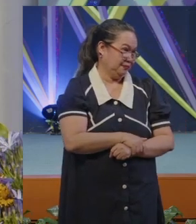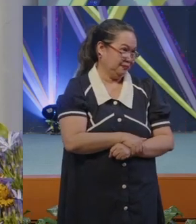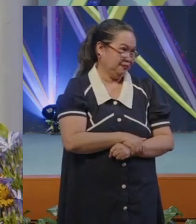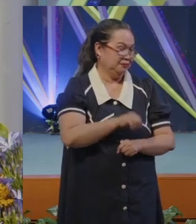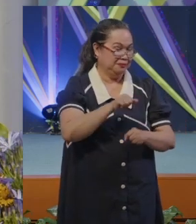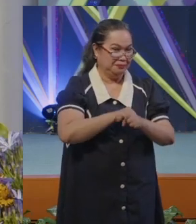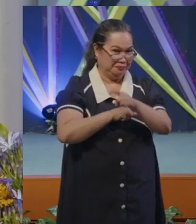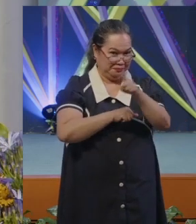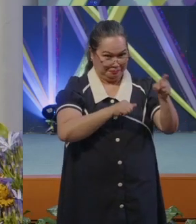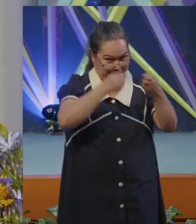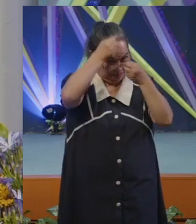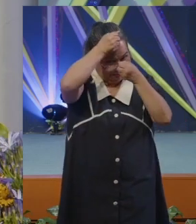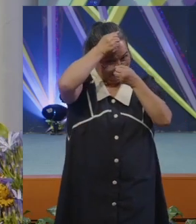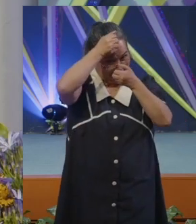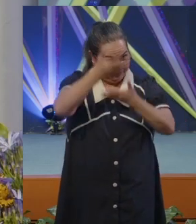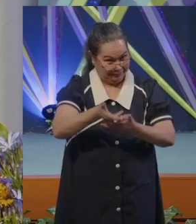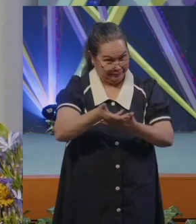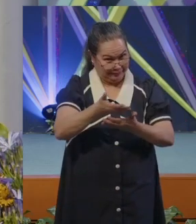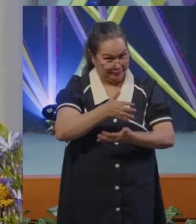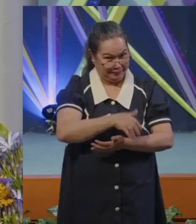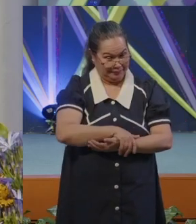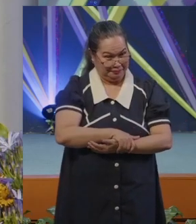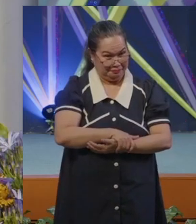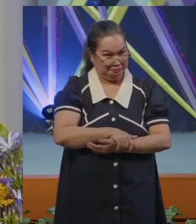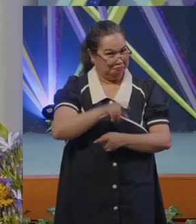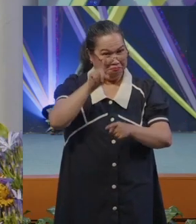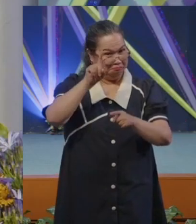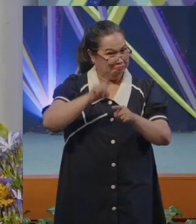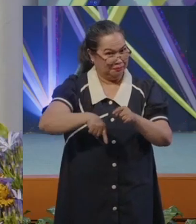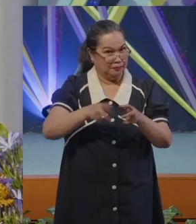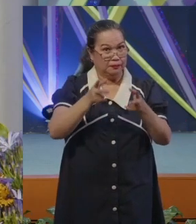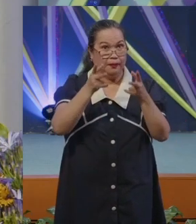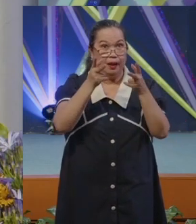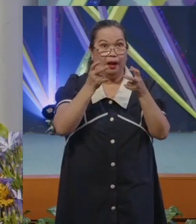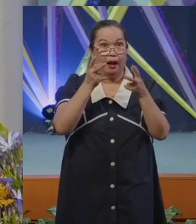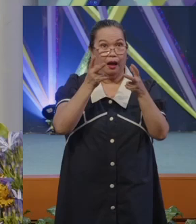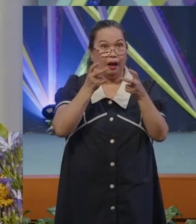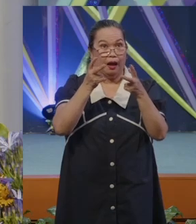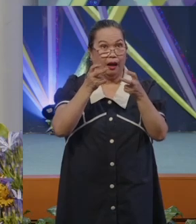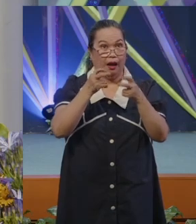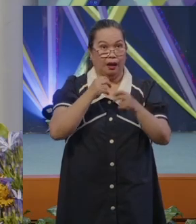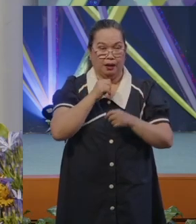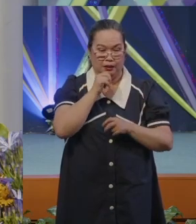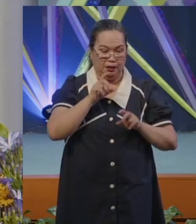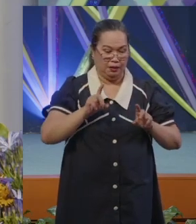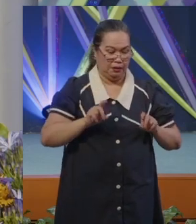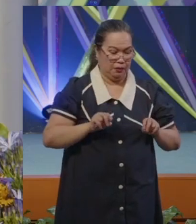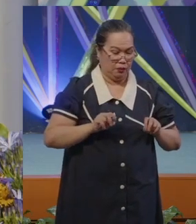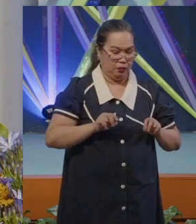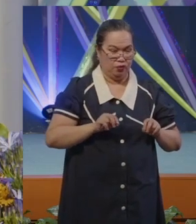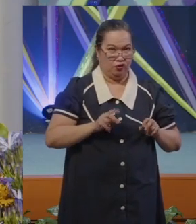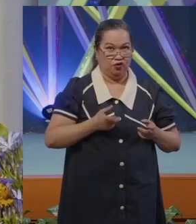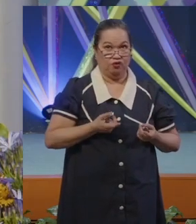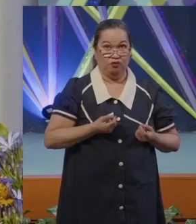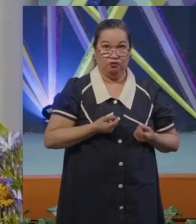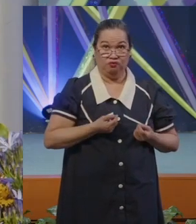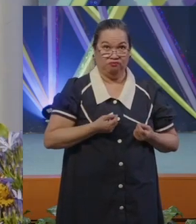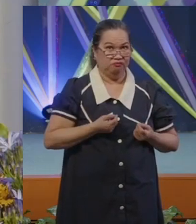Kailangan may obedience. You cannot be hearers of the word and not doers of the